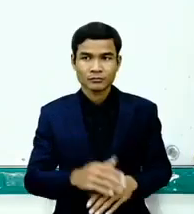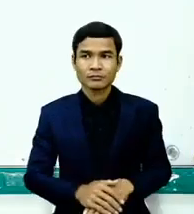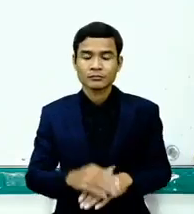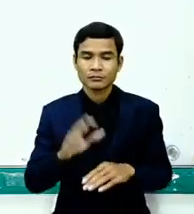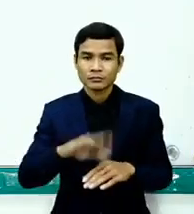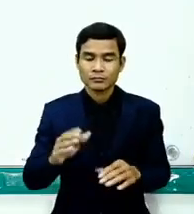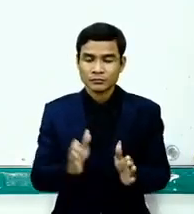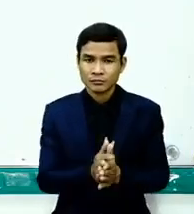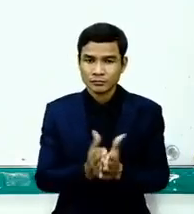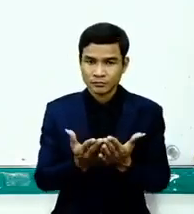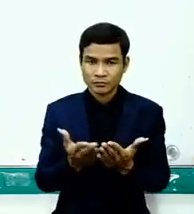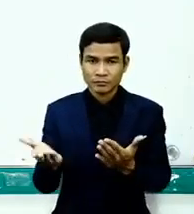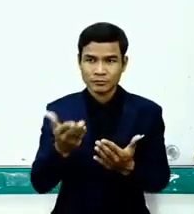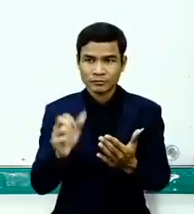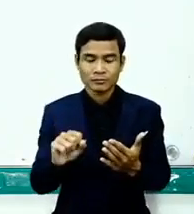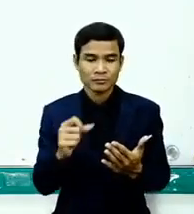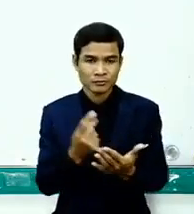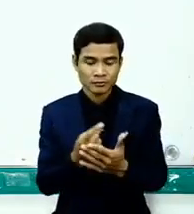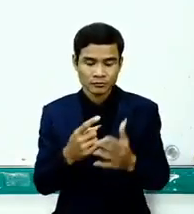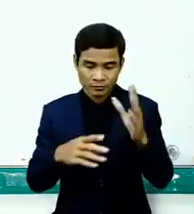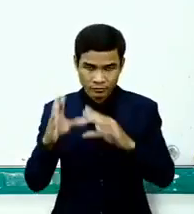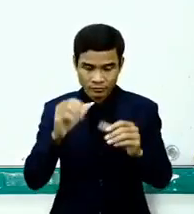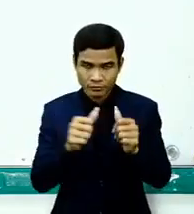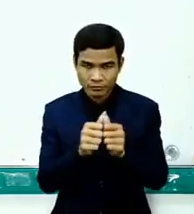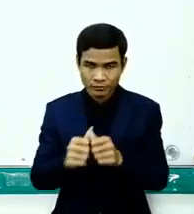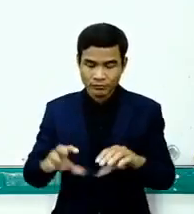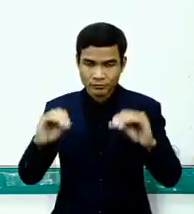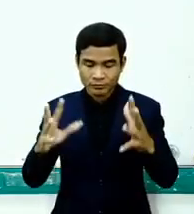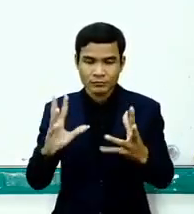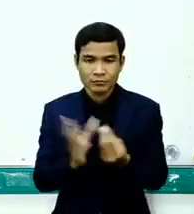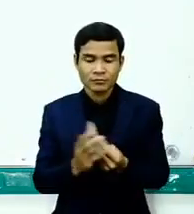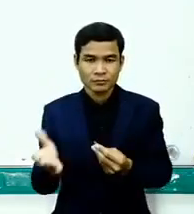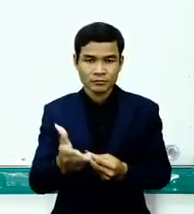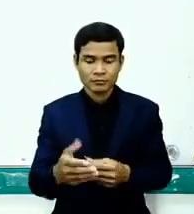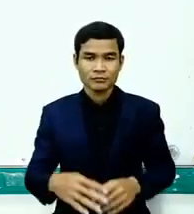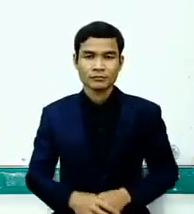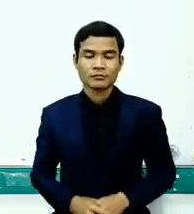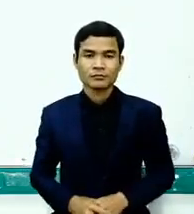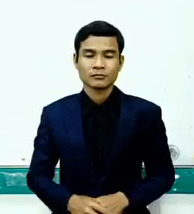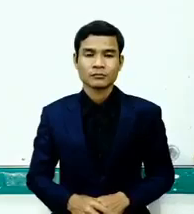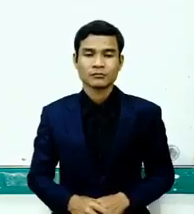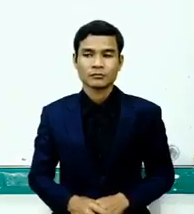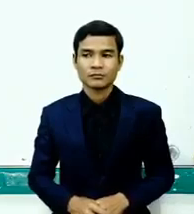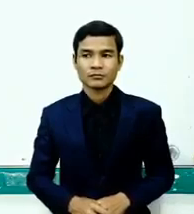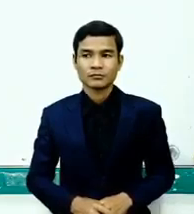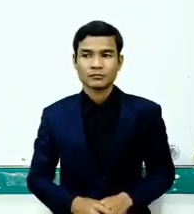កូនបើកសៀវភៅមកហើយចាំចូលរួមផ្ទៀងផ្ទាត់ជាមួយអ្នកគ្រូទាំងអស់គ្នាណាចា